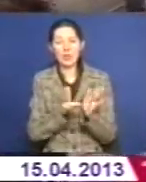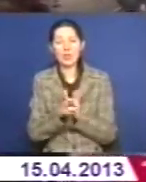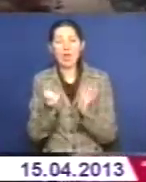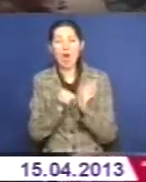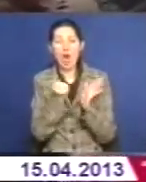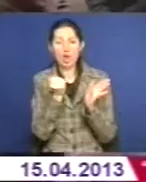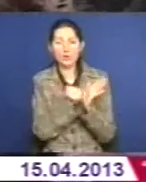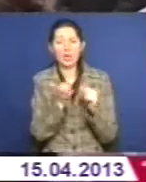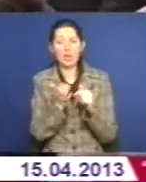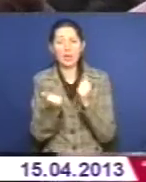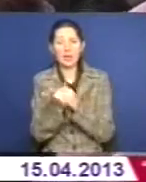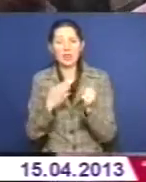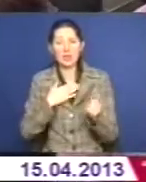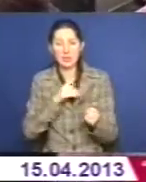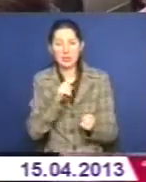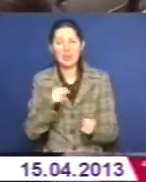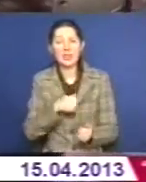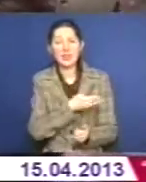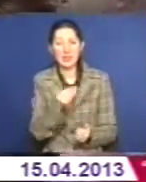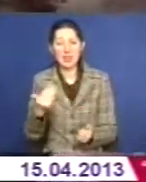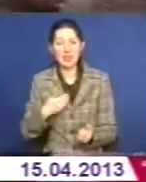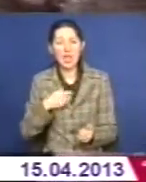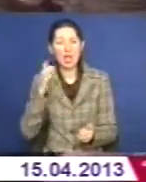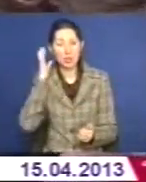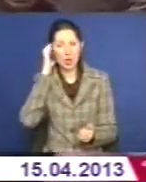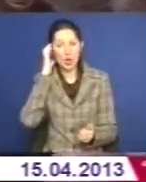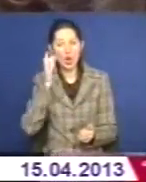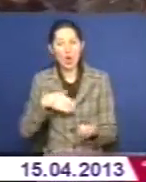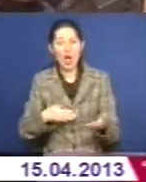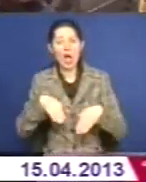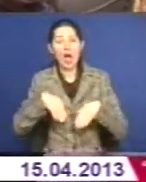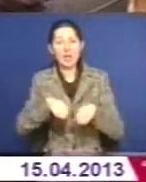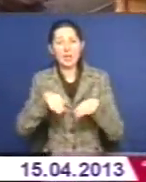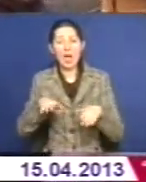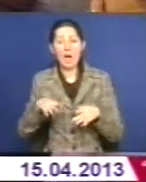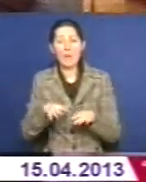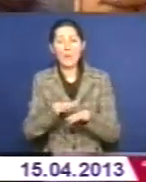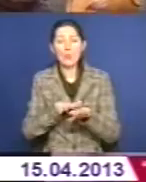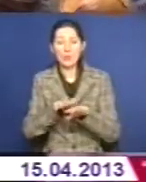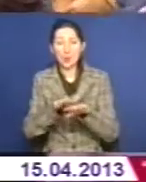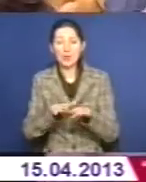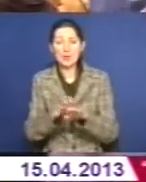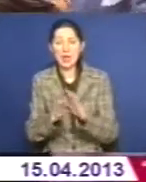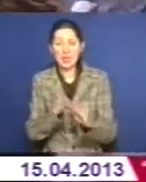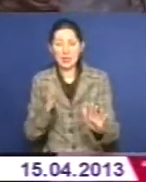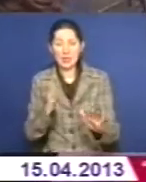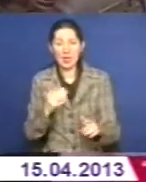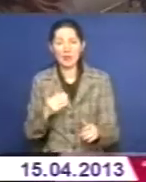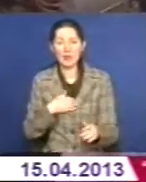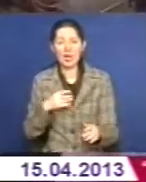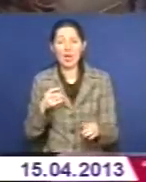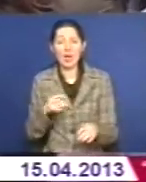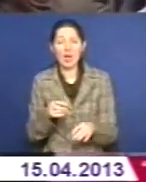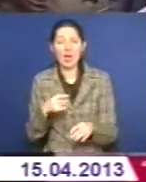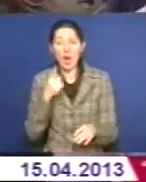як слухаю, як йде та процесія, мені мороз по шкірі, мені плакатися хочу. Я вся разом з